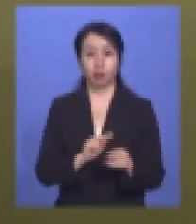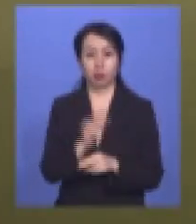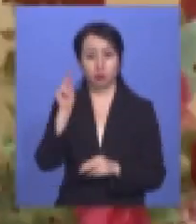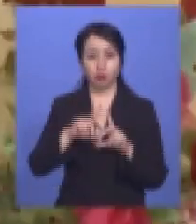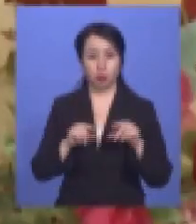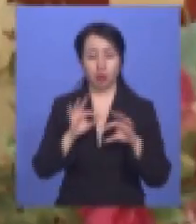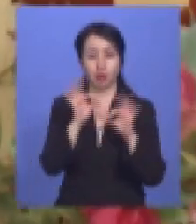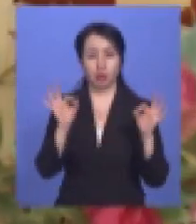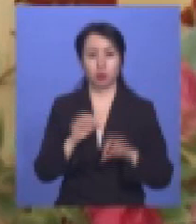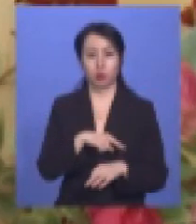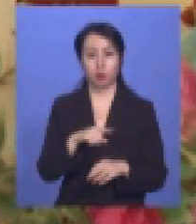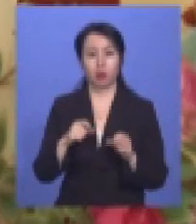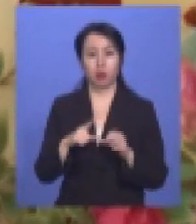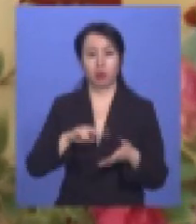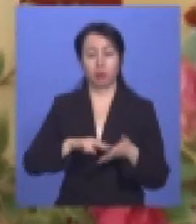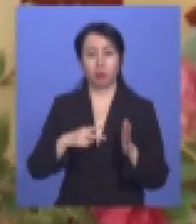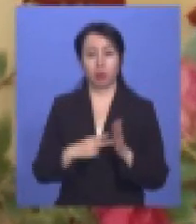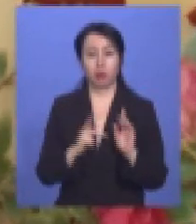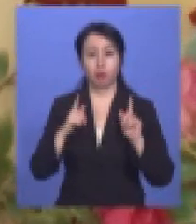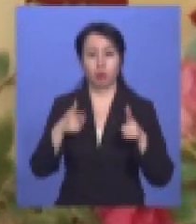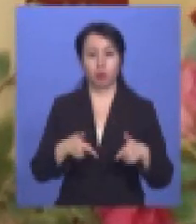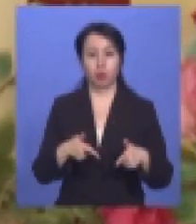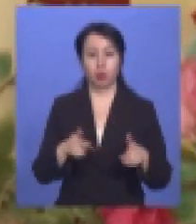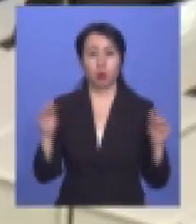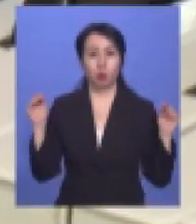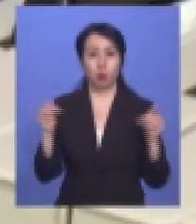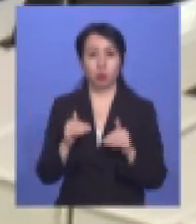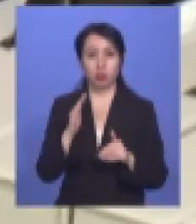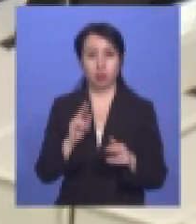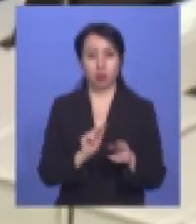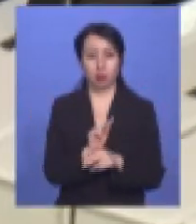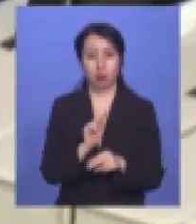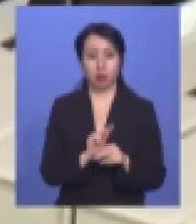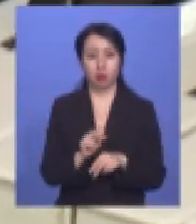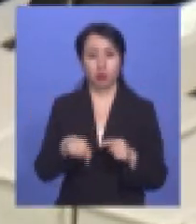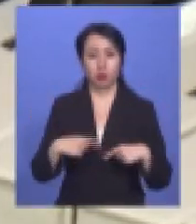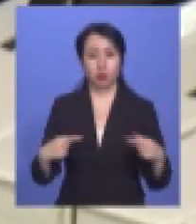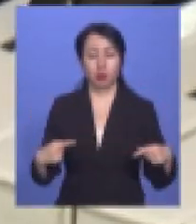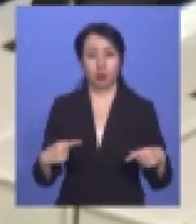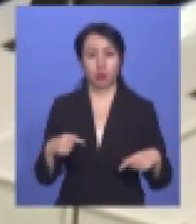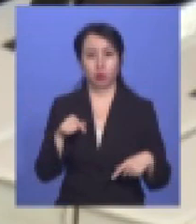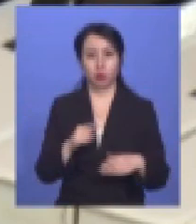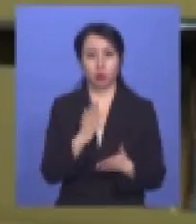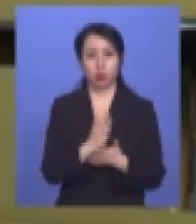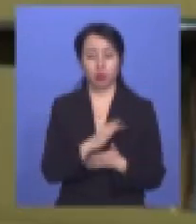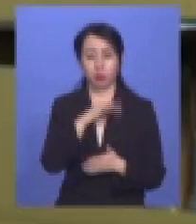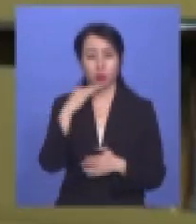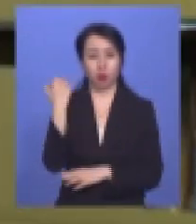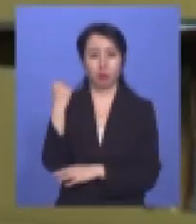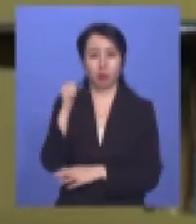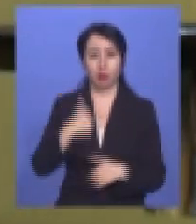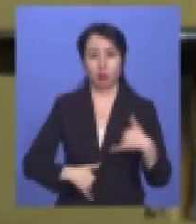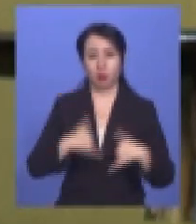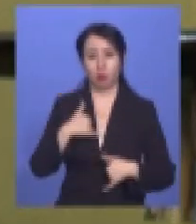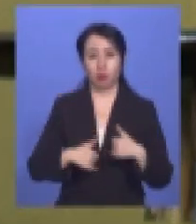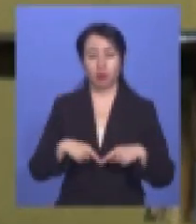в школе искусств №1. Планирует поступить в столичный колледж, а дальше обучать вокалу у других. За спиной у нее уже немало побед на